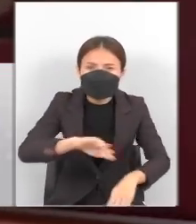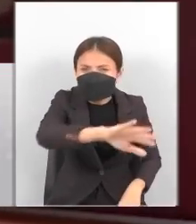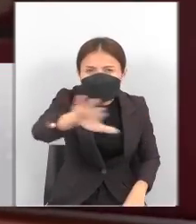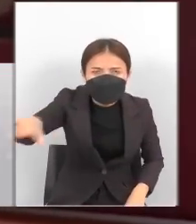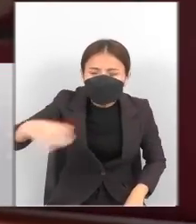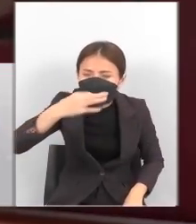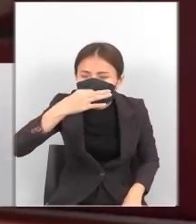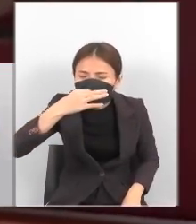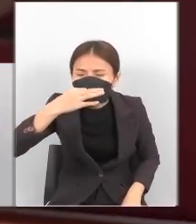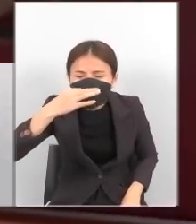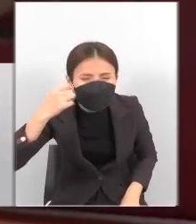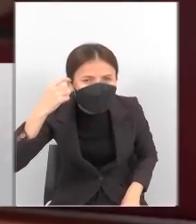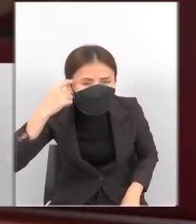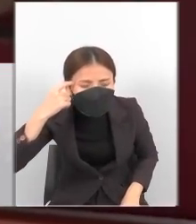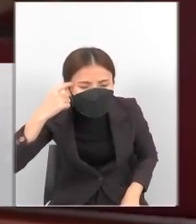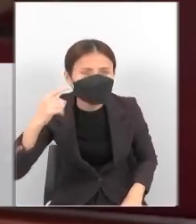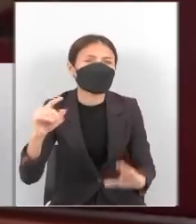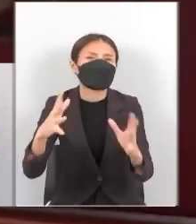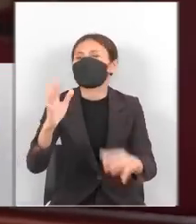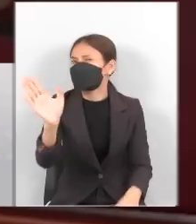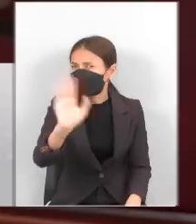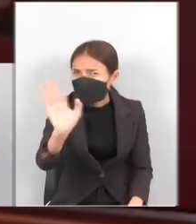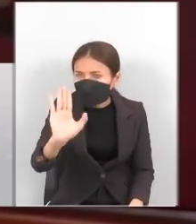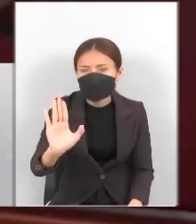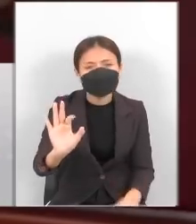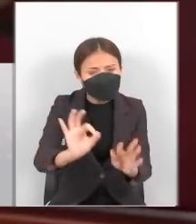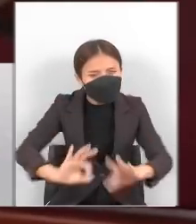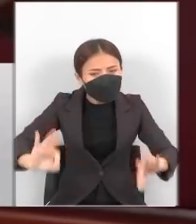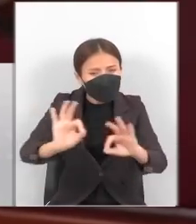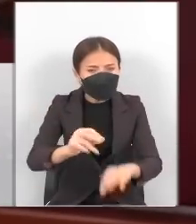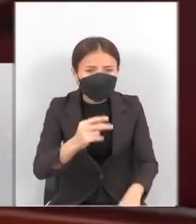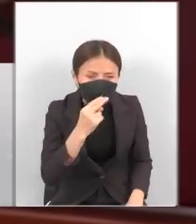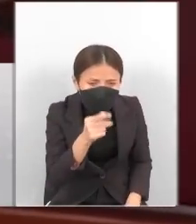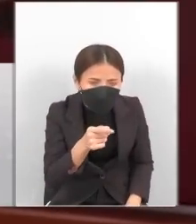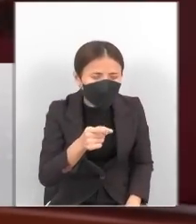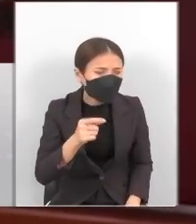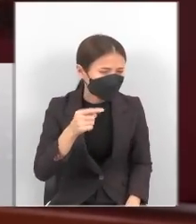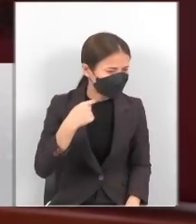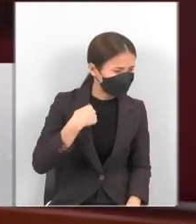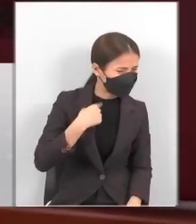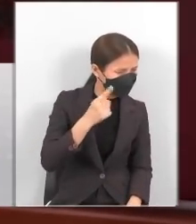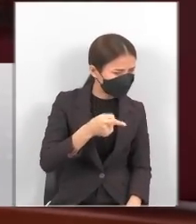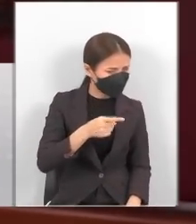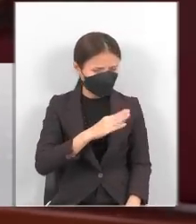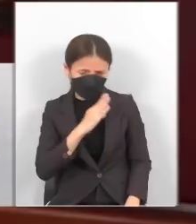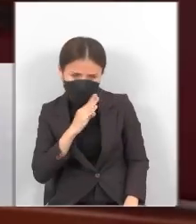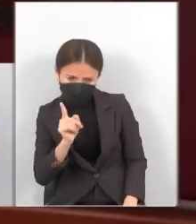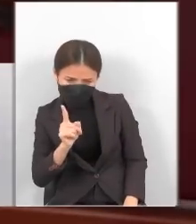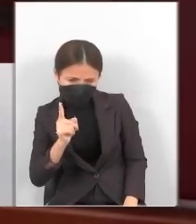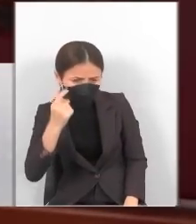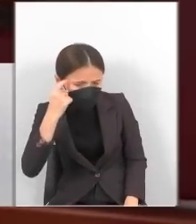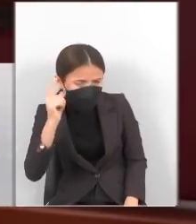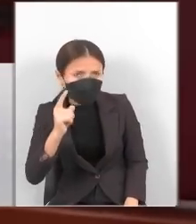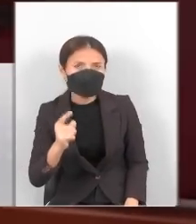ดปัญญาพิจารณาว่าอันไหนควรเชื่อไม่ควรเชื่ออย่างวันนี้ก็เลยสาธิตให้ดูว่าการทำพระธาตุเนี่ยมันทำได้